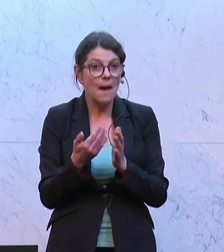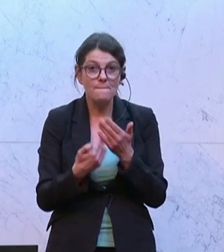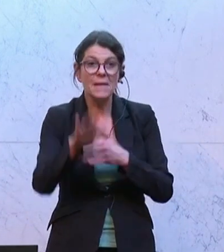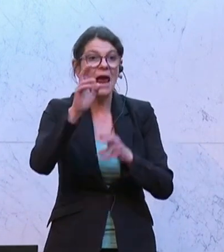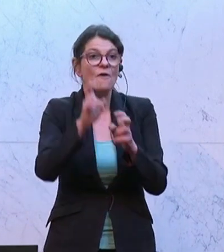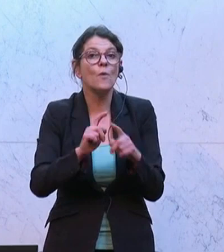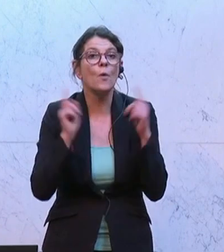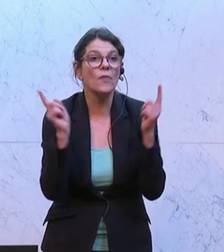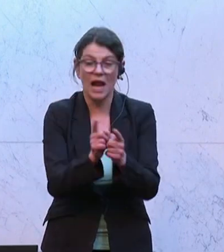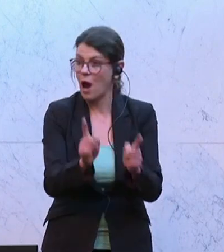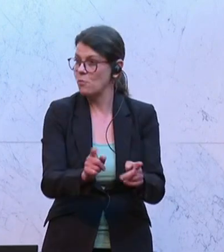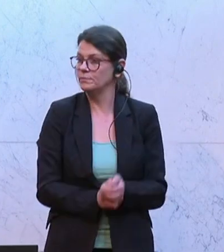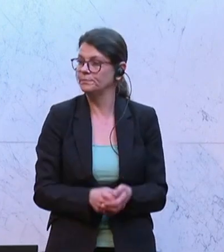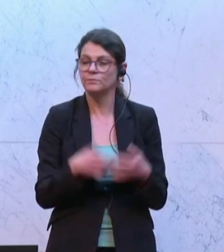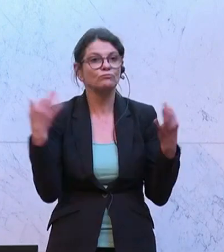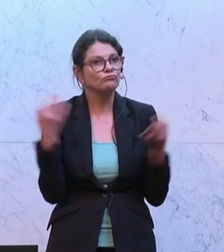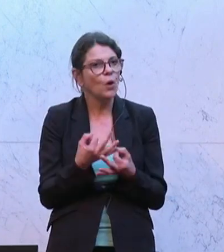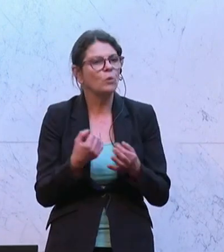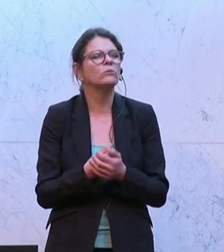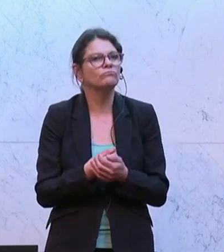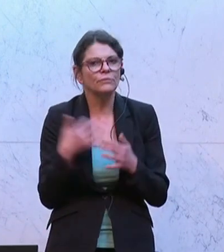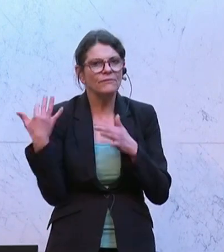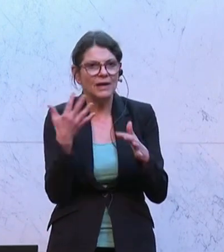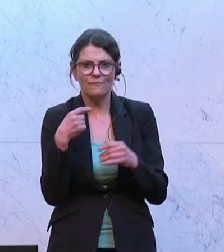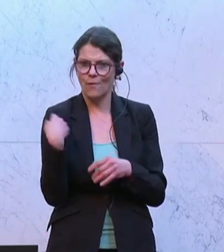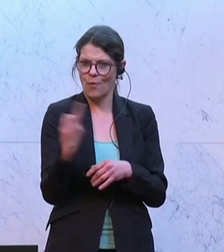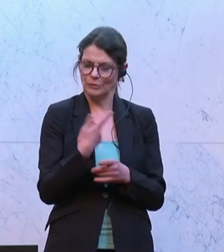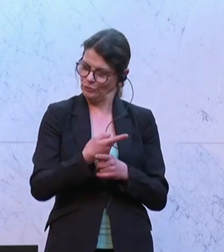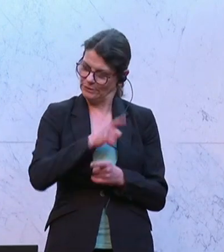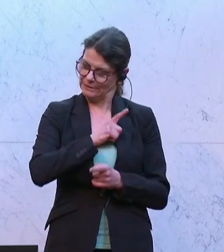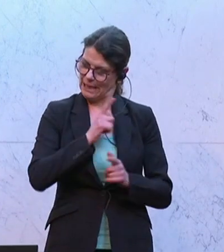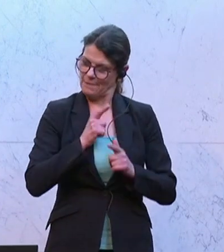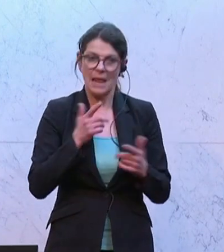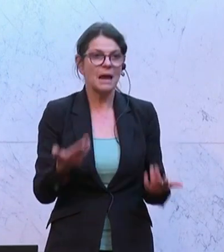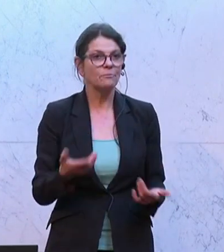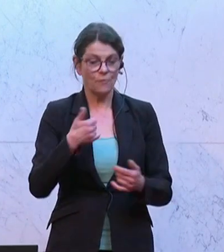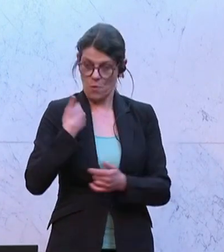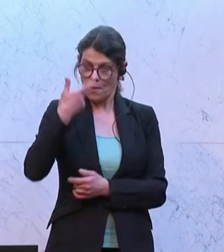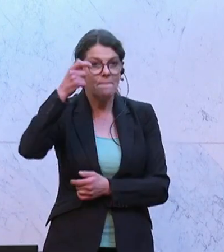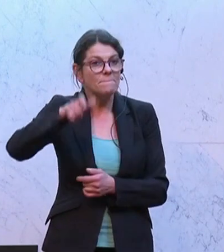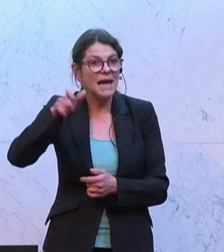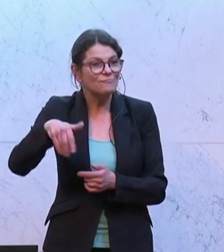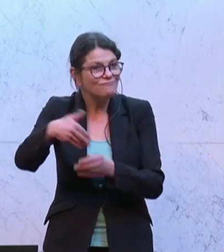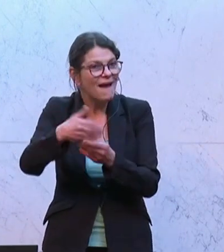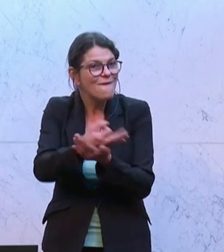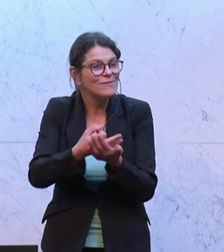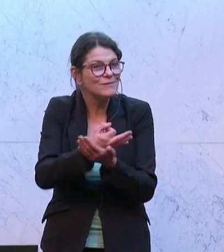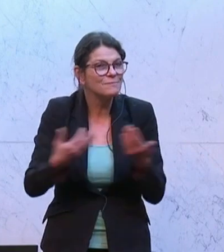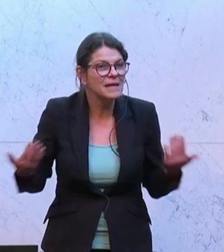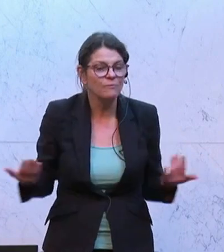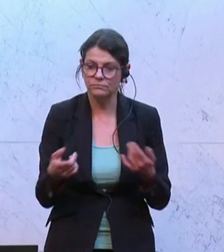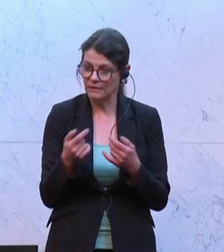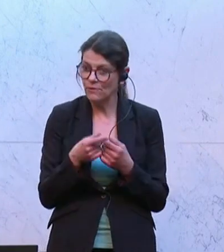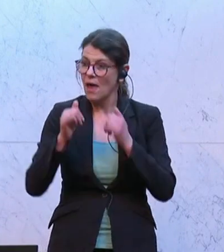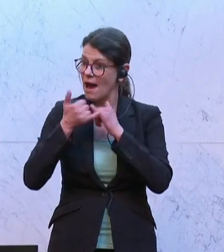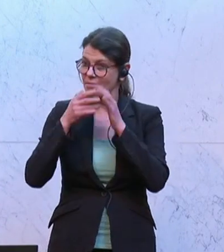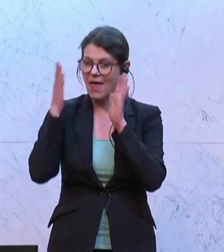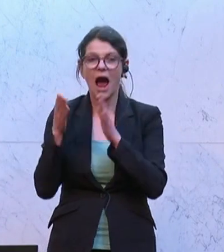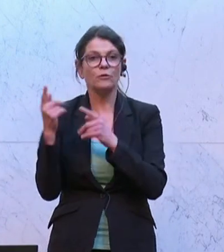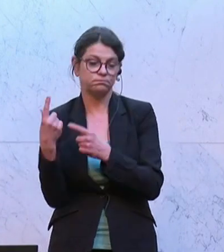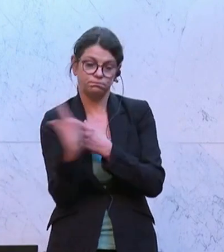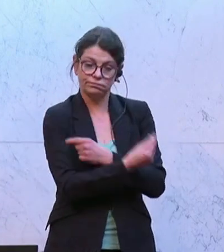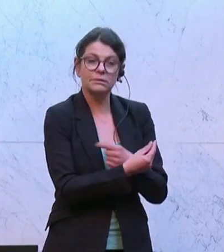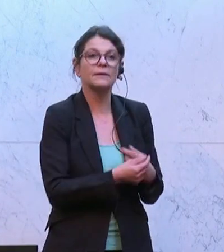brauchen oder viele von uns haben das selbst erlebt, für junge Menschen in Ausbildung, die vom Elternhaus ausziehen